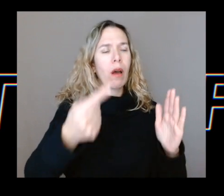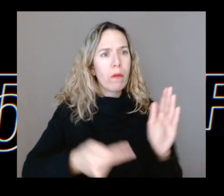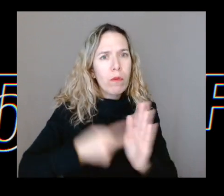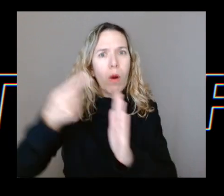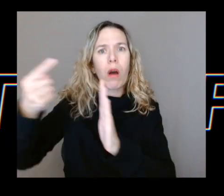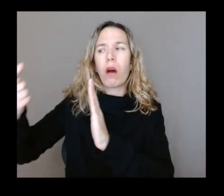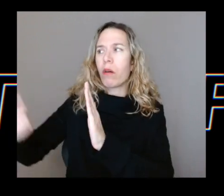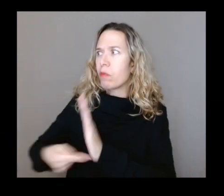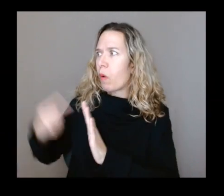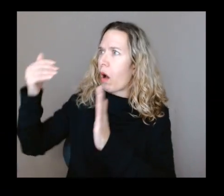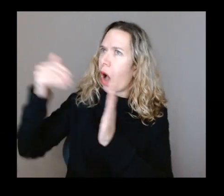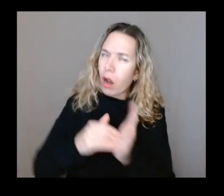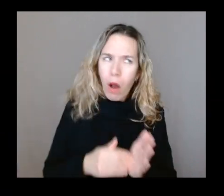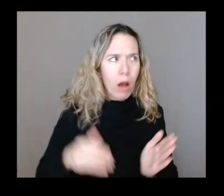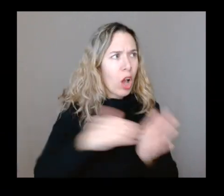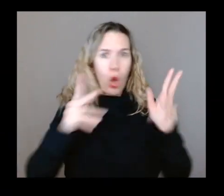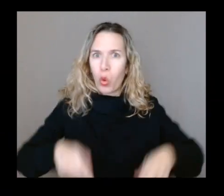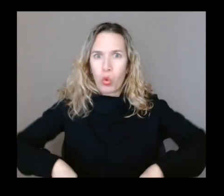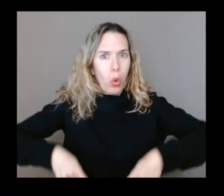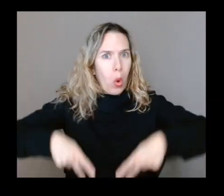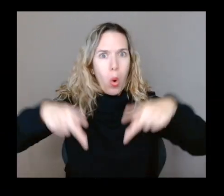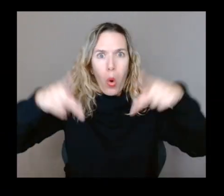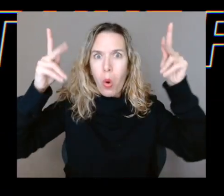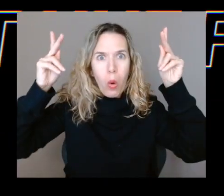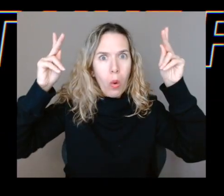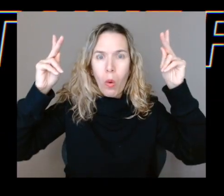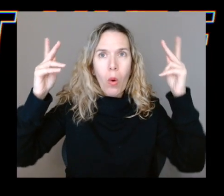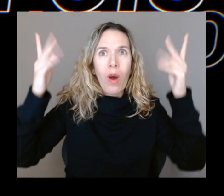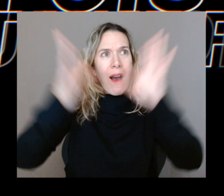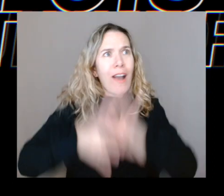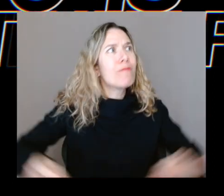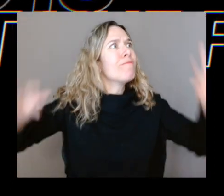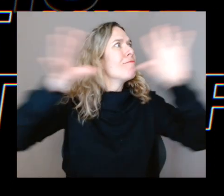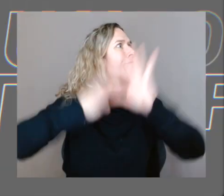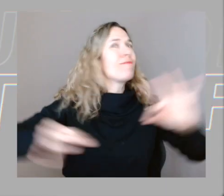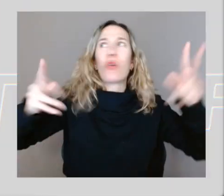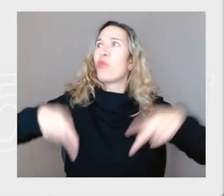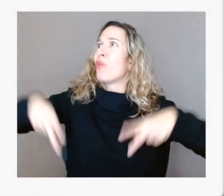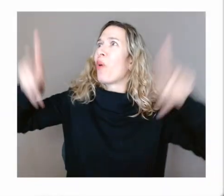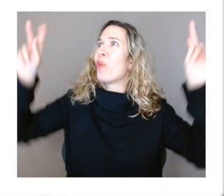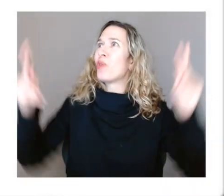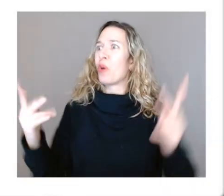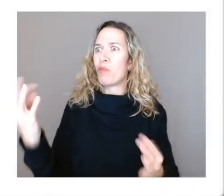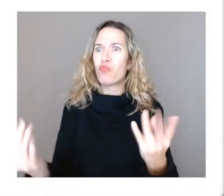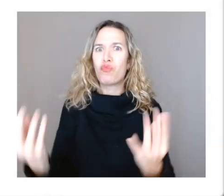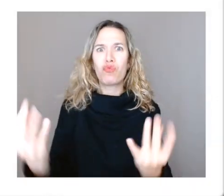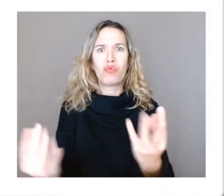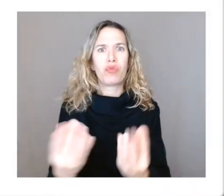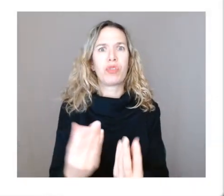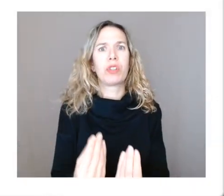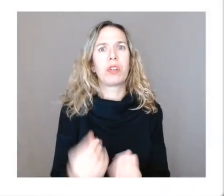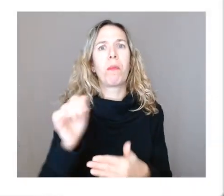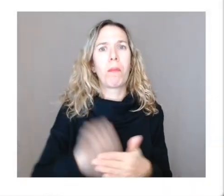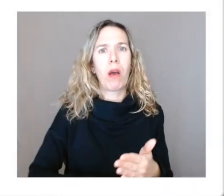autre fois, et encore une fois, et trop de fois. À vouloir tout raconter, on va manquer de bougies. Il était une